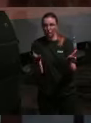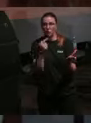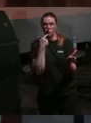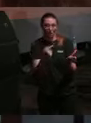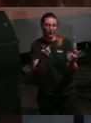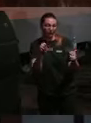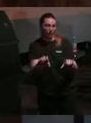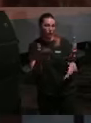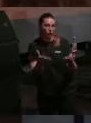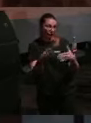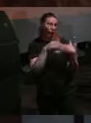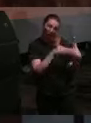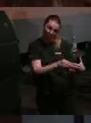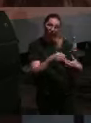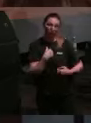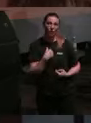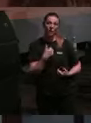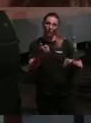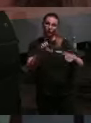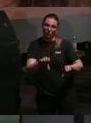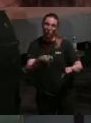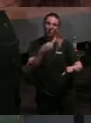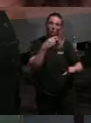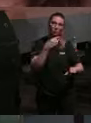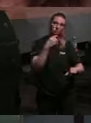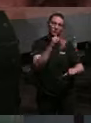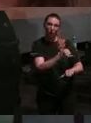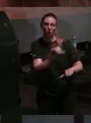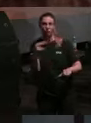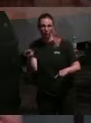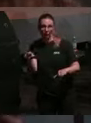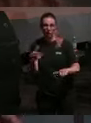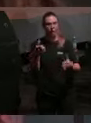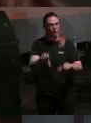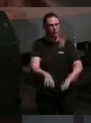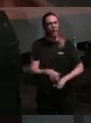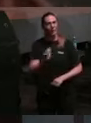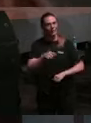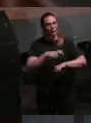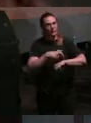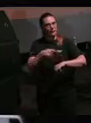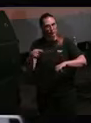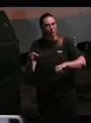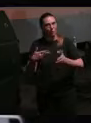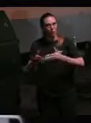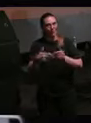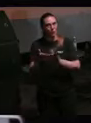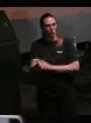vanskelige avveininger. Det enig. Det vanskelige avveininger, og vi står I det hver dag, og derfor tar det også litt tid. Men hvis vi da,